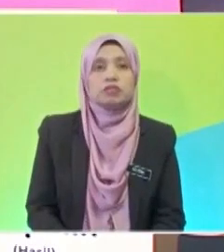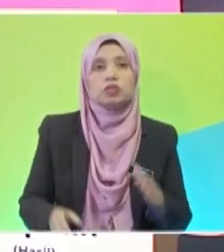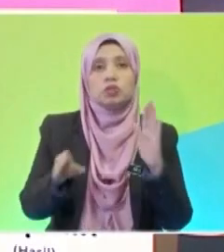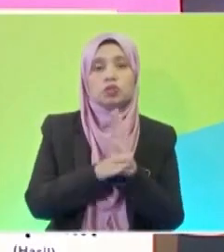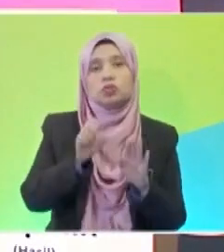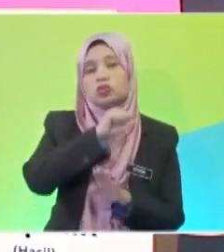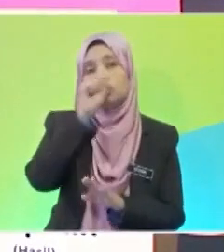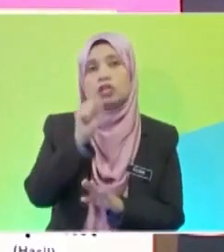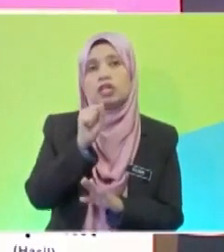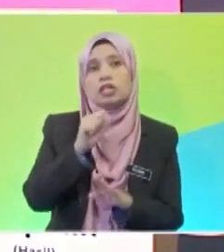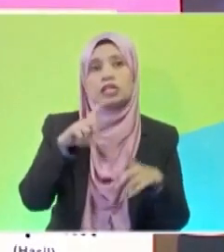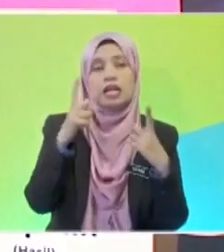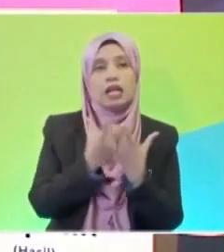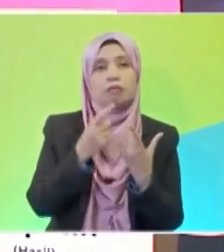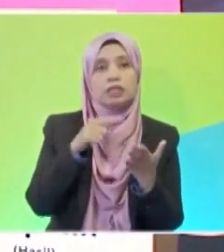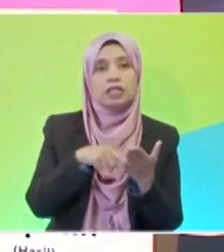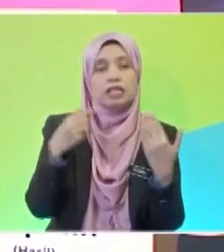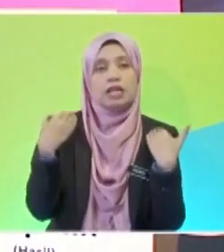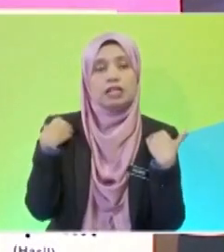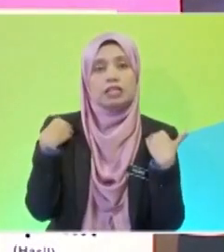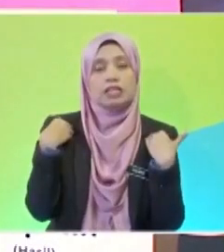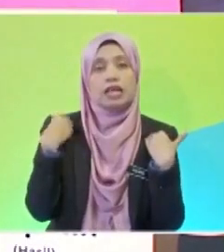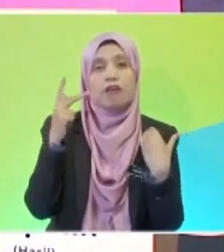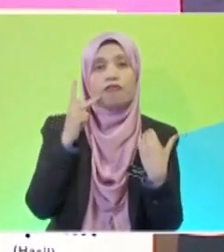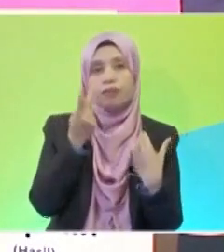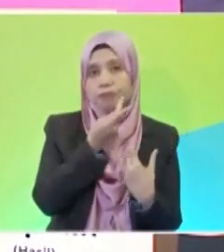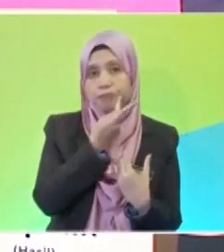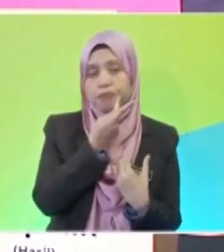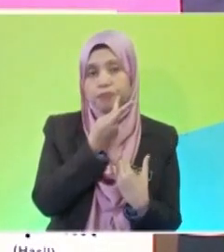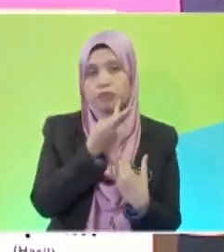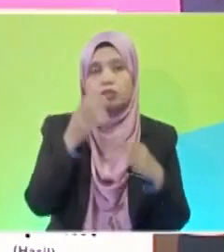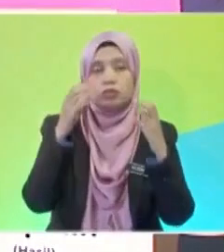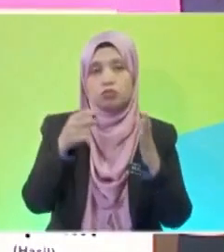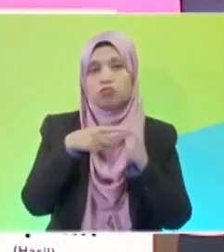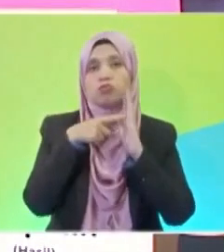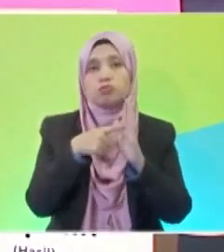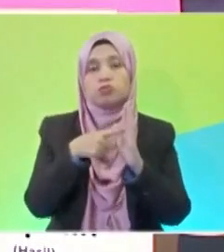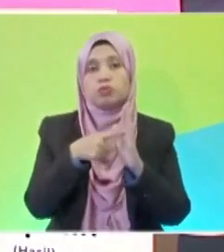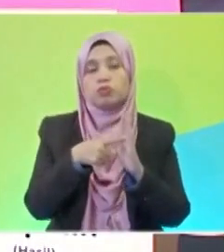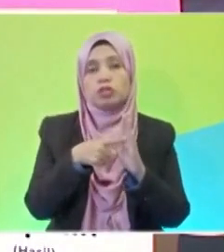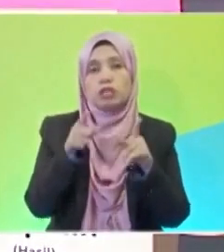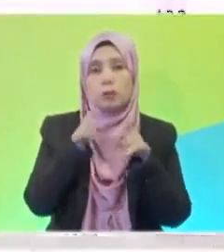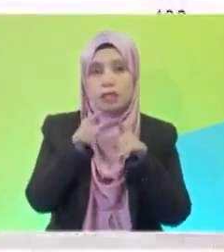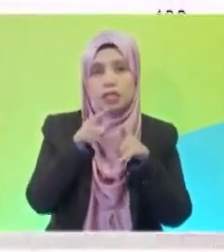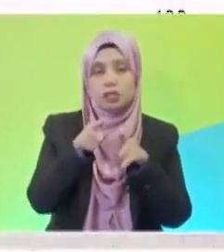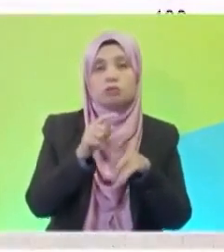contoh soalan ni kelab ini mewujudkan kafeteria. Jadi cikgu tunjukkan, nampak tak anak panah tu, cikgu tunjukkan